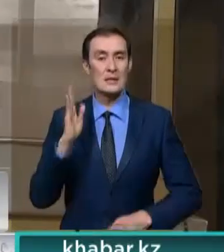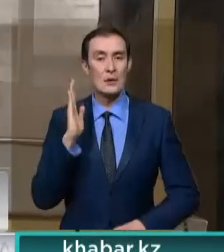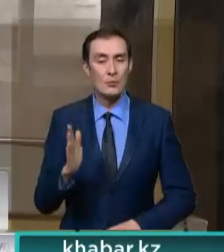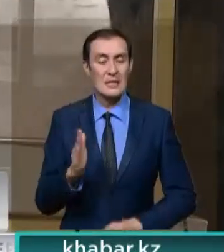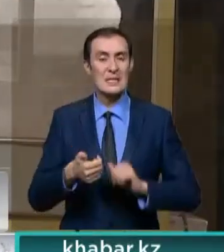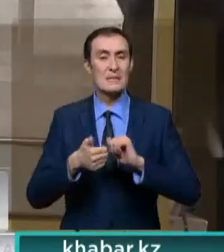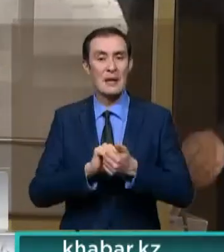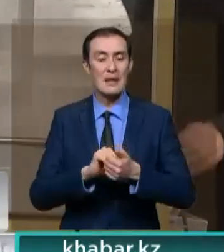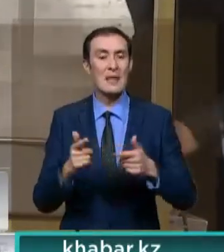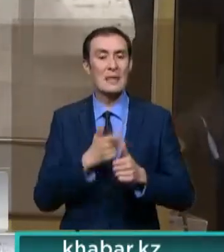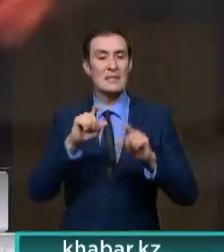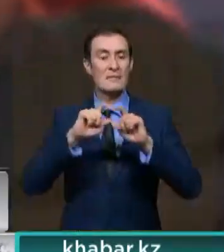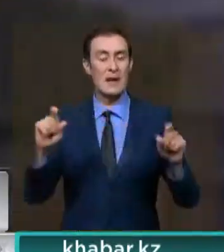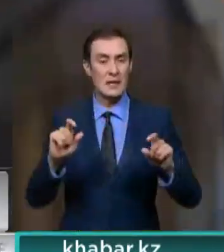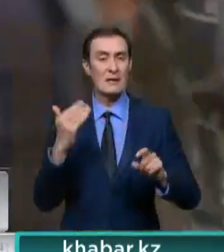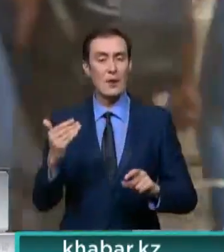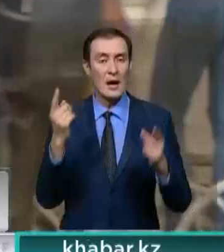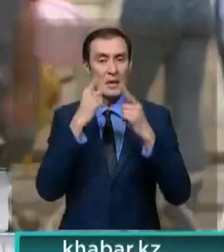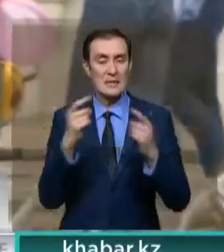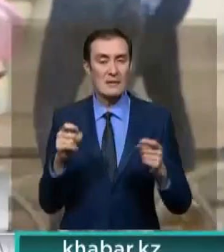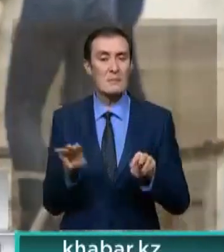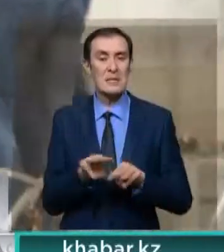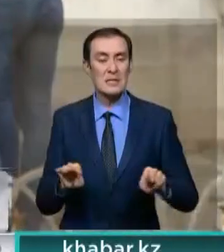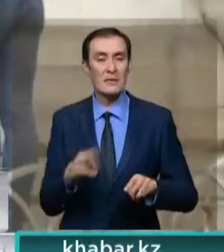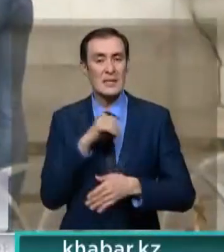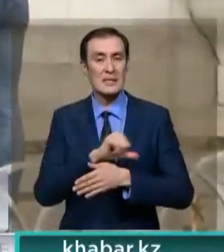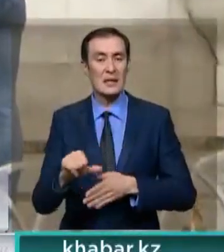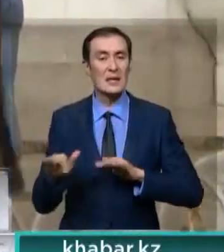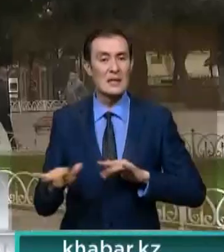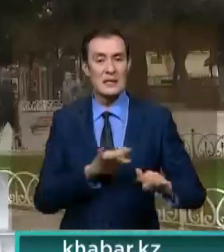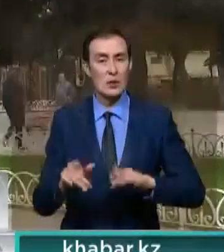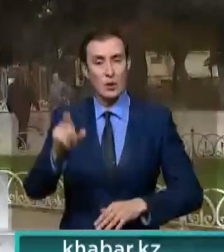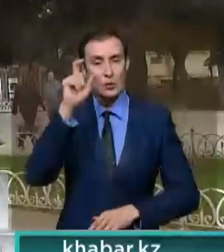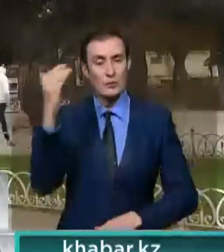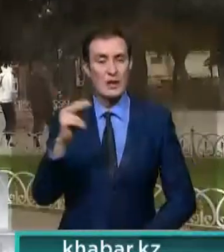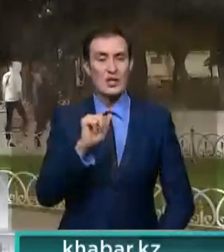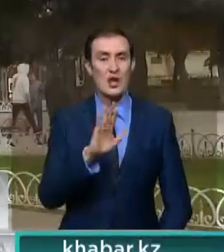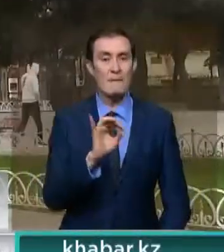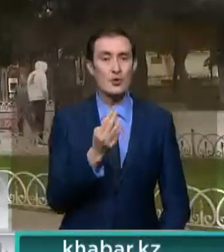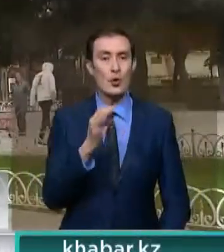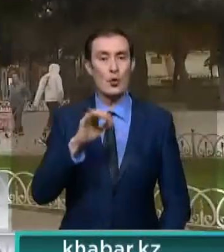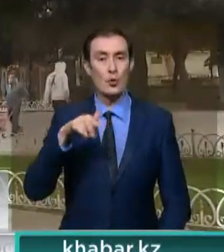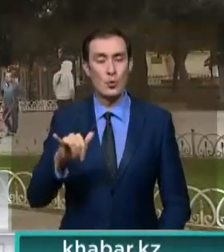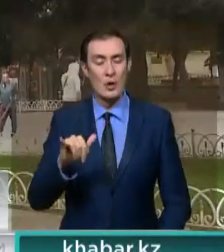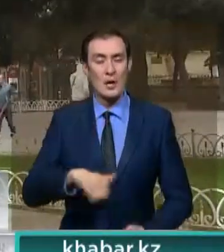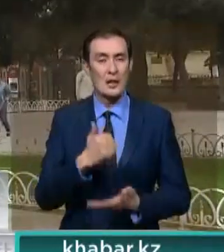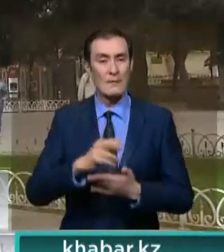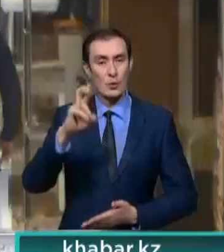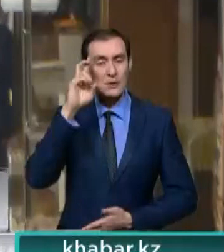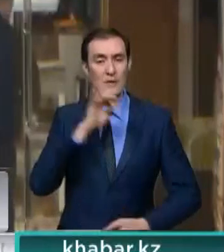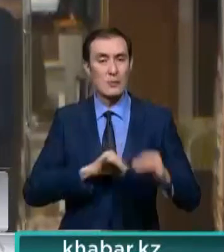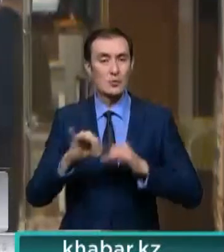станет смена названия. Его накануне анонсировал министр иностранных дел Турции Мевлют Чавушоглу. Главы государств